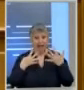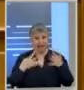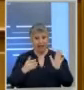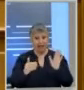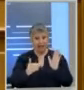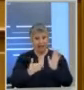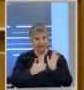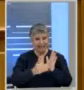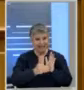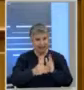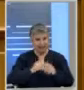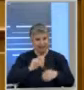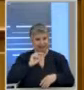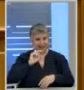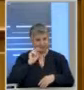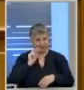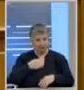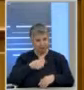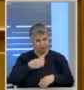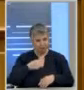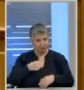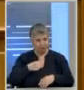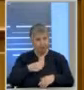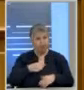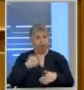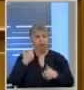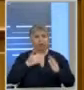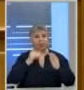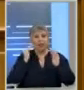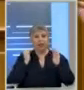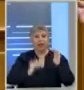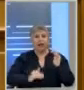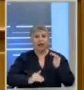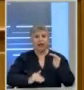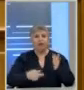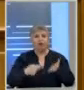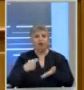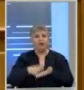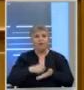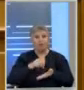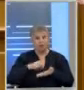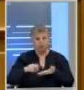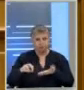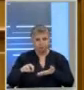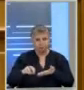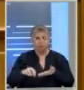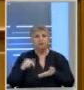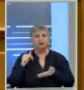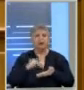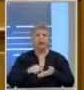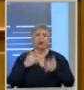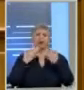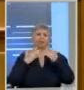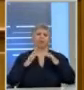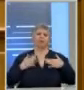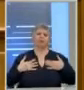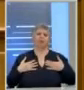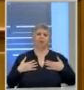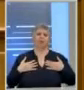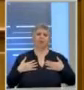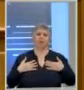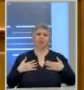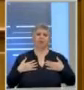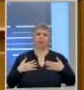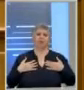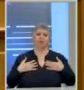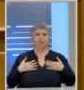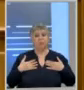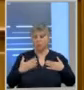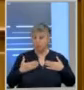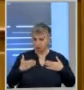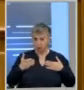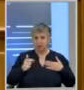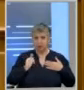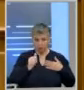Ενοχλείστε, κύριε Σακαλώτο, που σας το θυμίζουμε, αλλά μόνο σας ξέρετε να λάβατε τη δέσμευση. Δεν σας το ζητήσαμε εμείς. Αντί αυτού